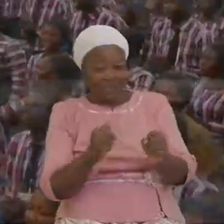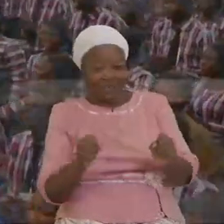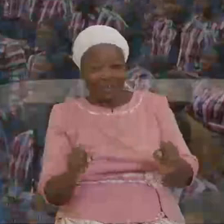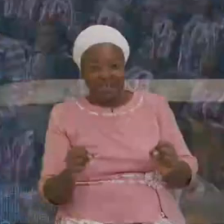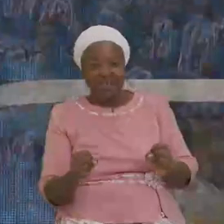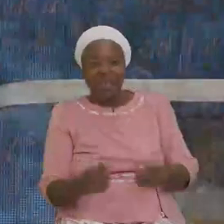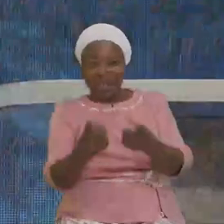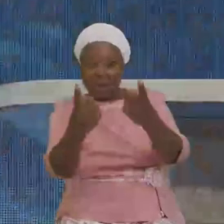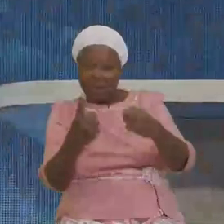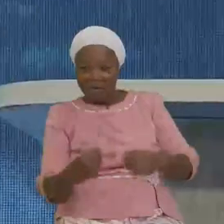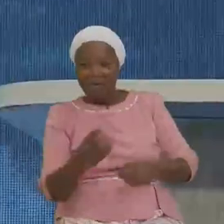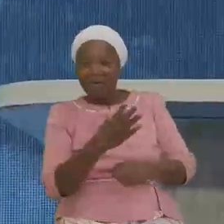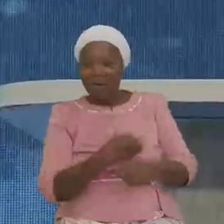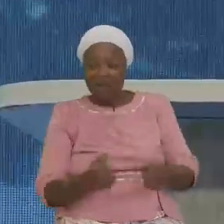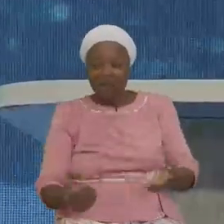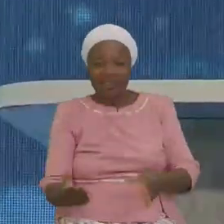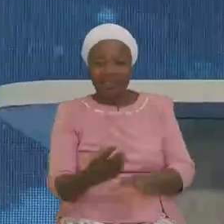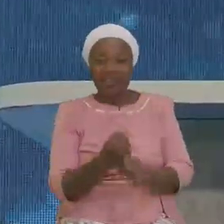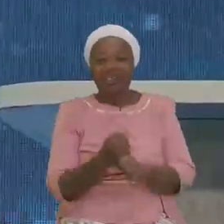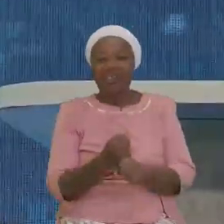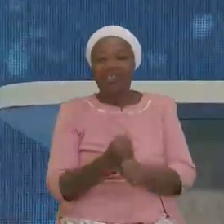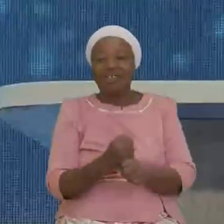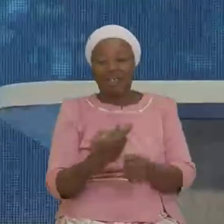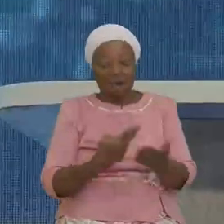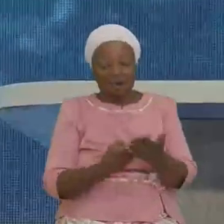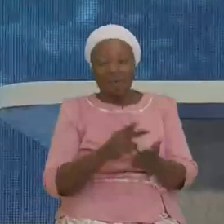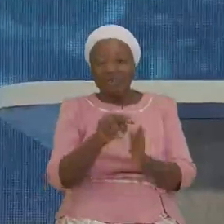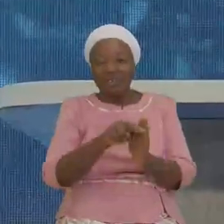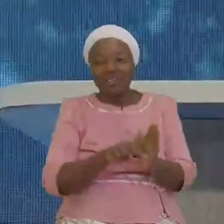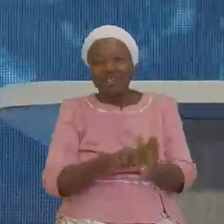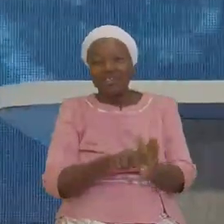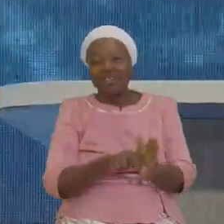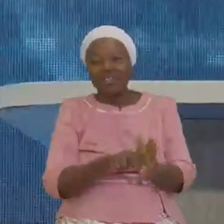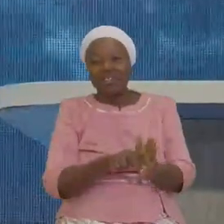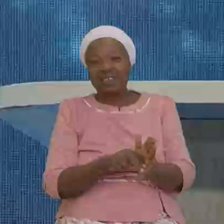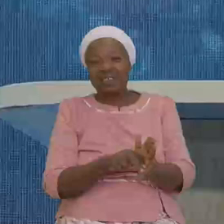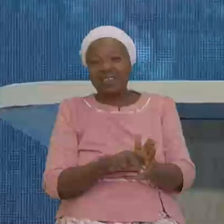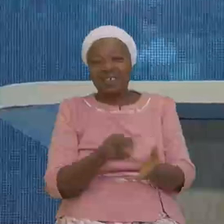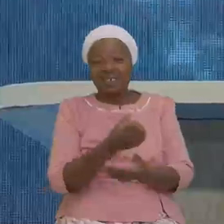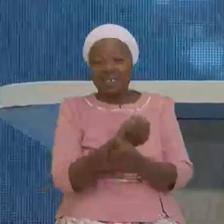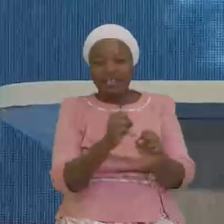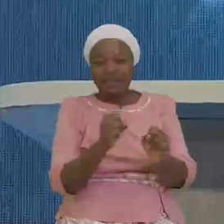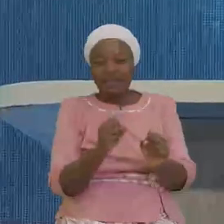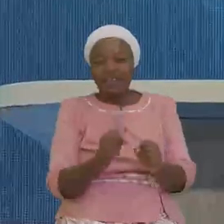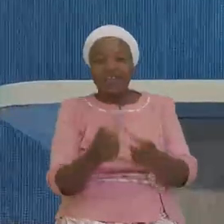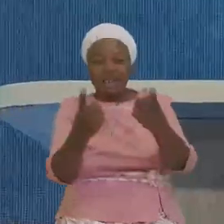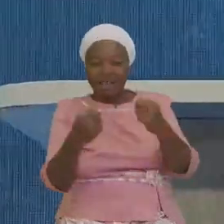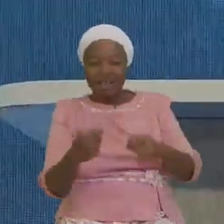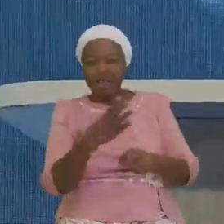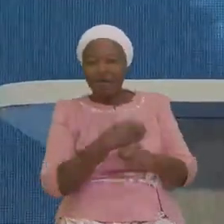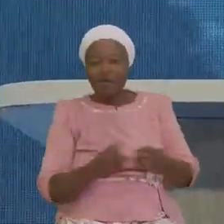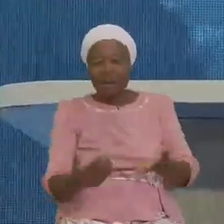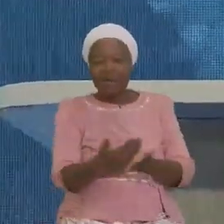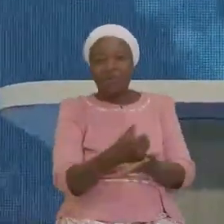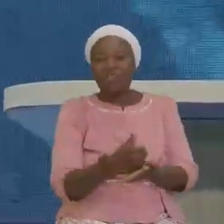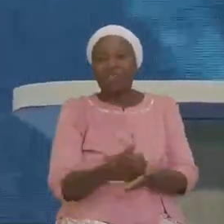vous le salut. Venez prendre pour vous la justice,